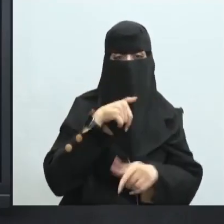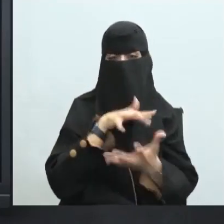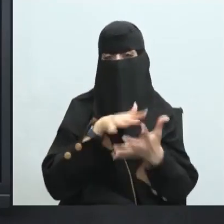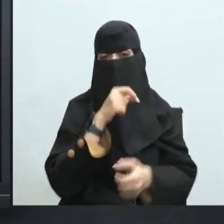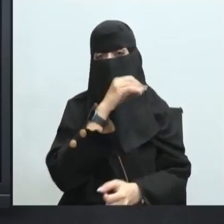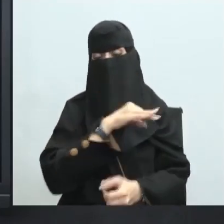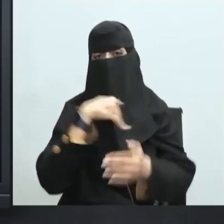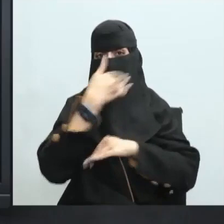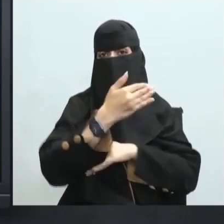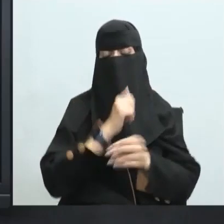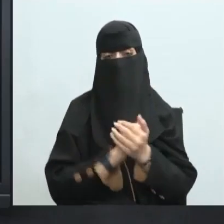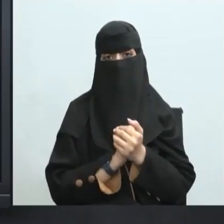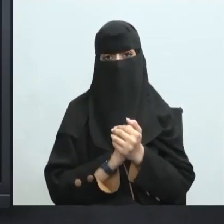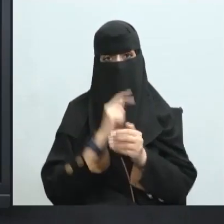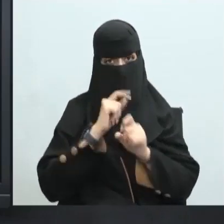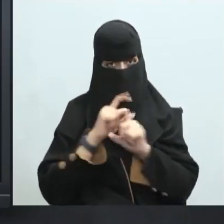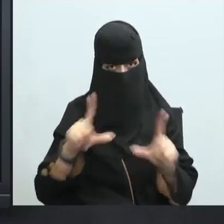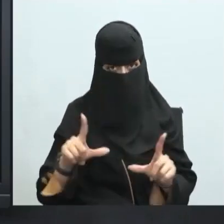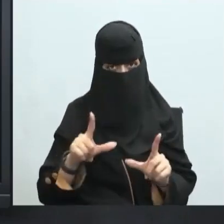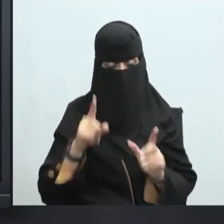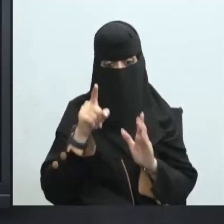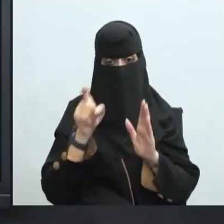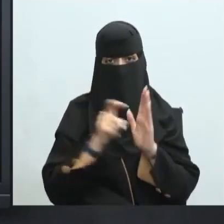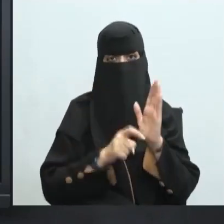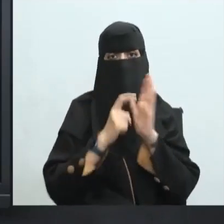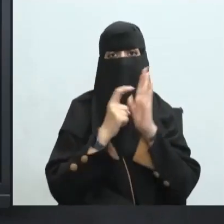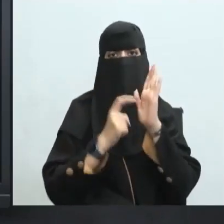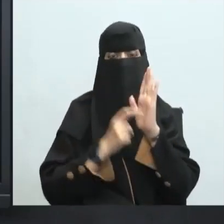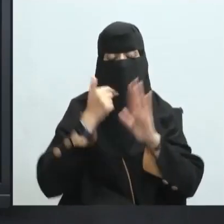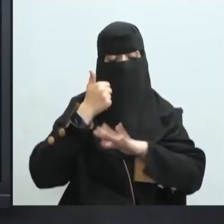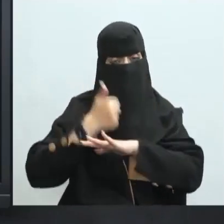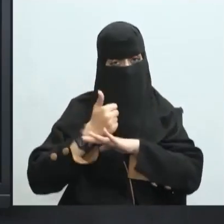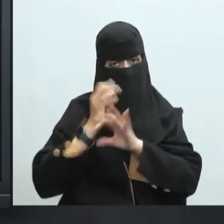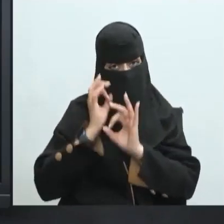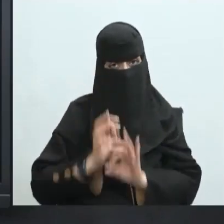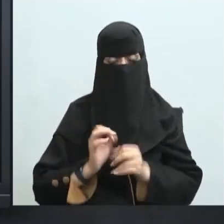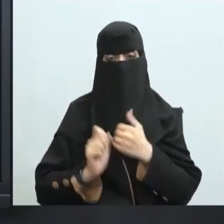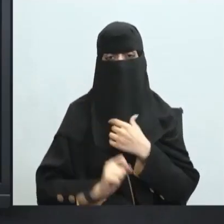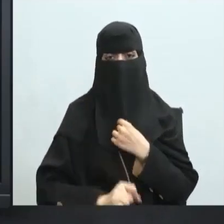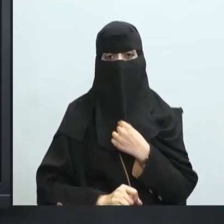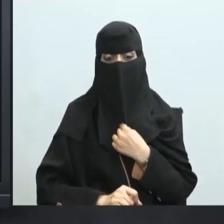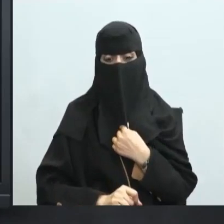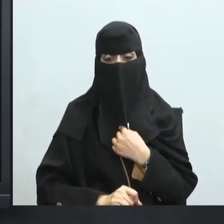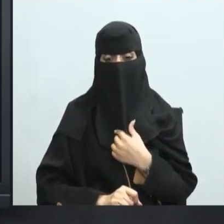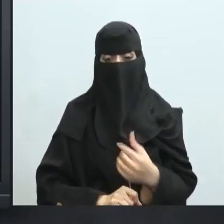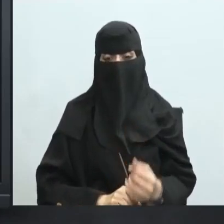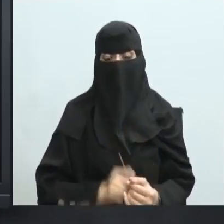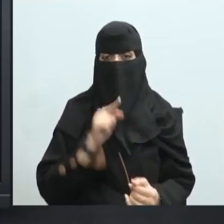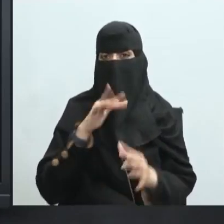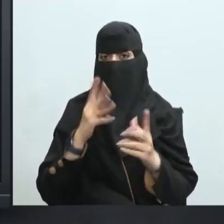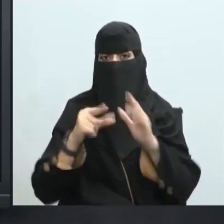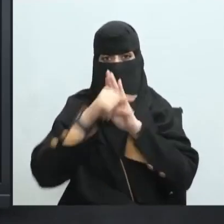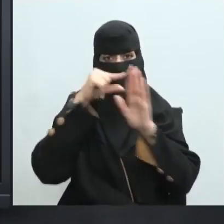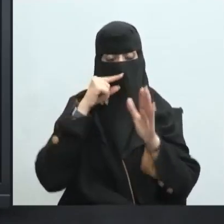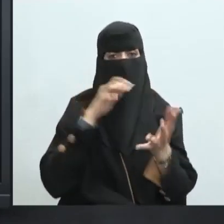واحصاءات اسباب التاخر الصباحي الحلول والتوصيات والنتائج والاضرار هنا عن مشكله تتاخر